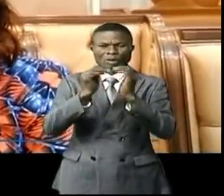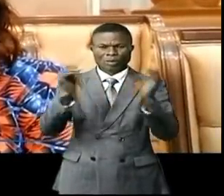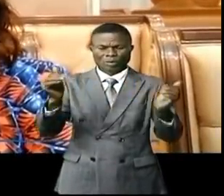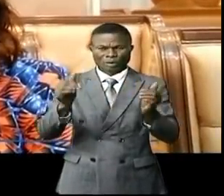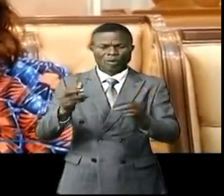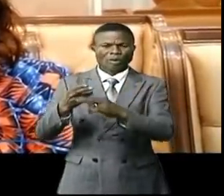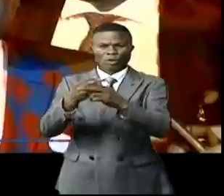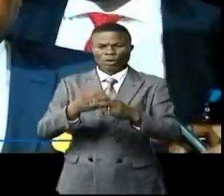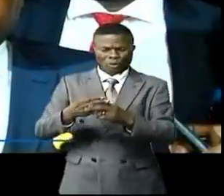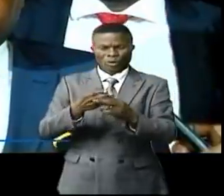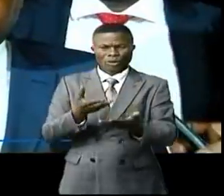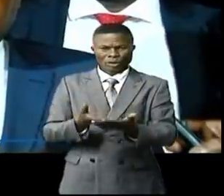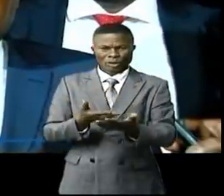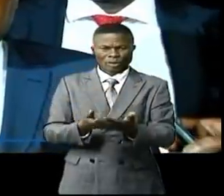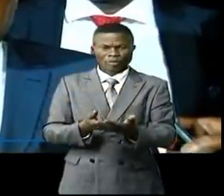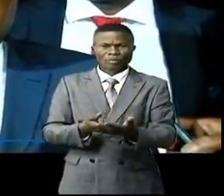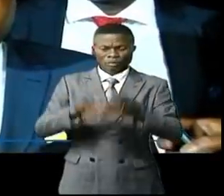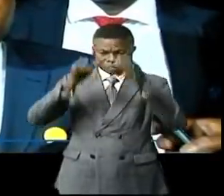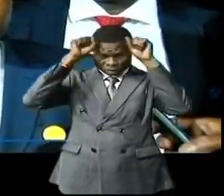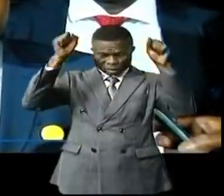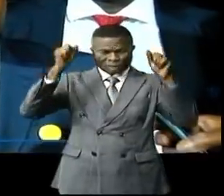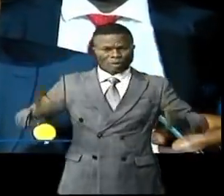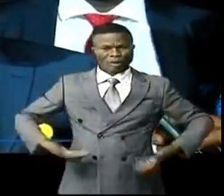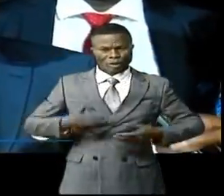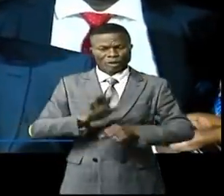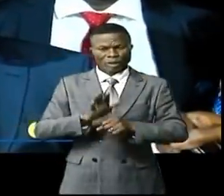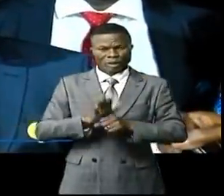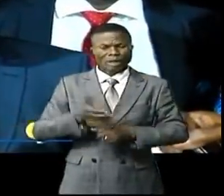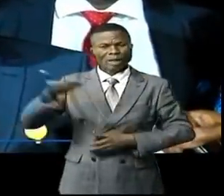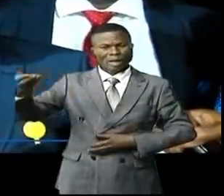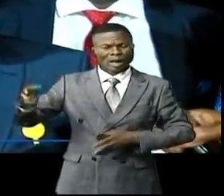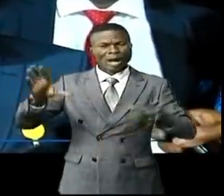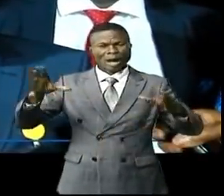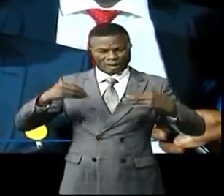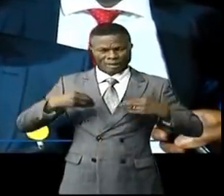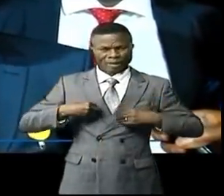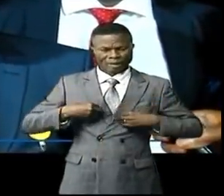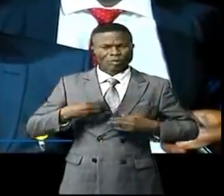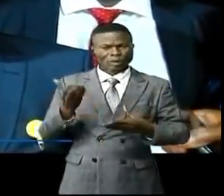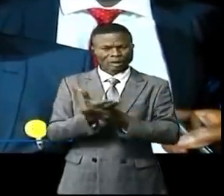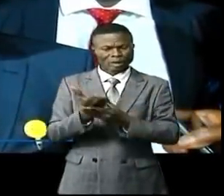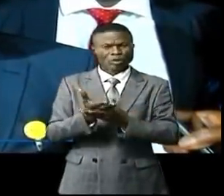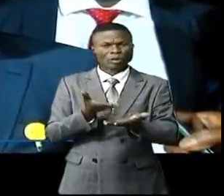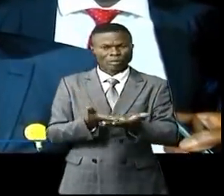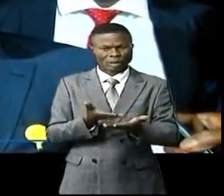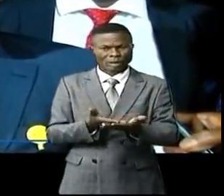la sécurité. Le président était très content, il a bien reçu la feuille de route.